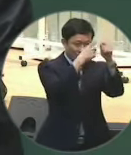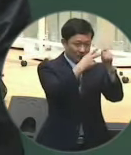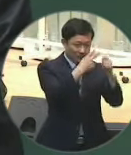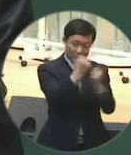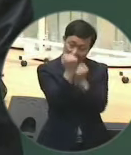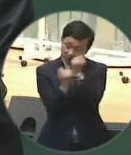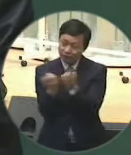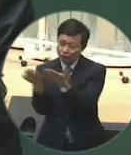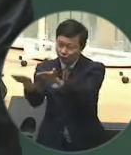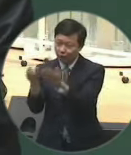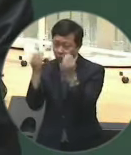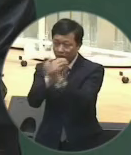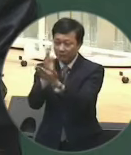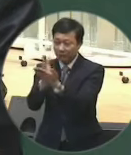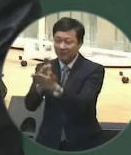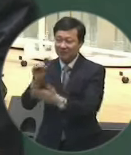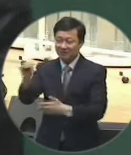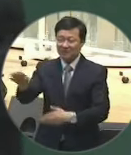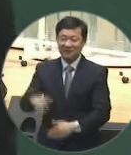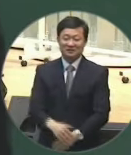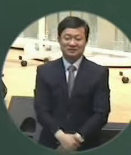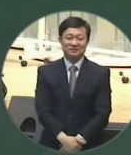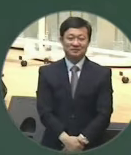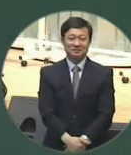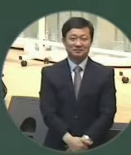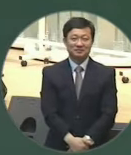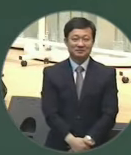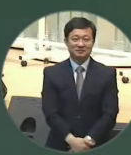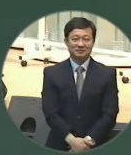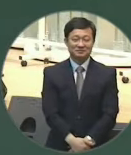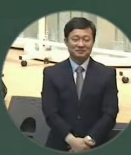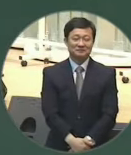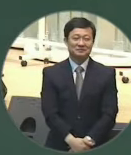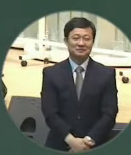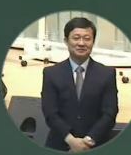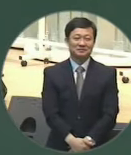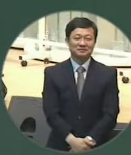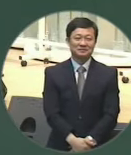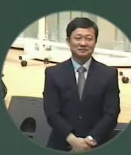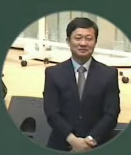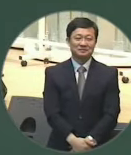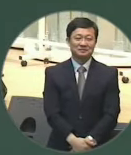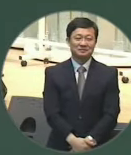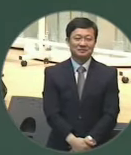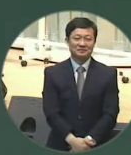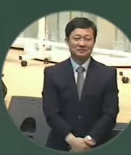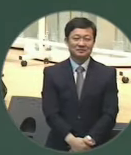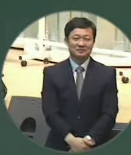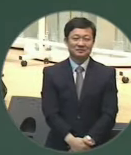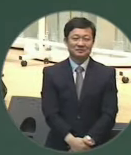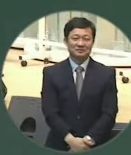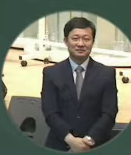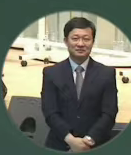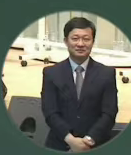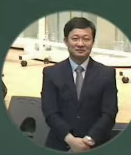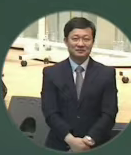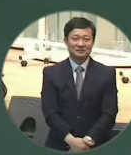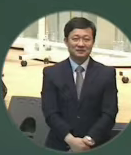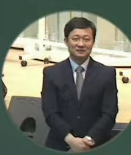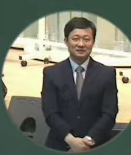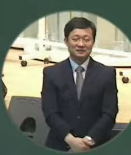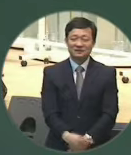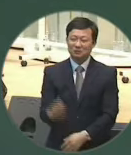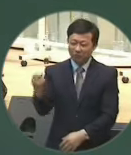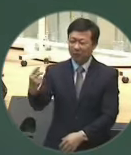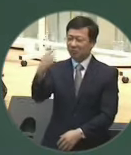있는 거 아니냐? And you're trying to explain church history like this. 그렇게 얘기할 겁니다. That's what they will say. 봐라, 변한 게 하나도 없어, 저